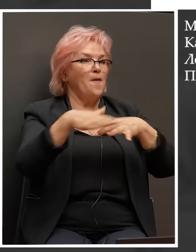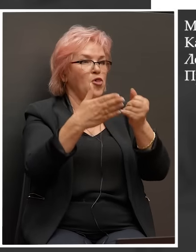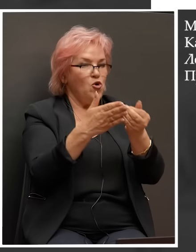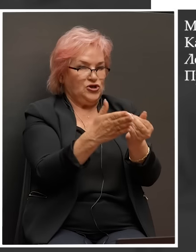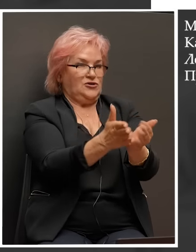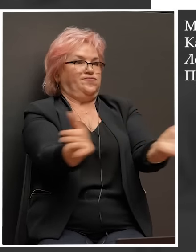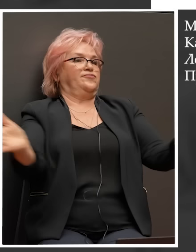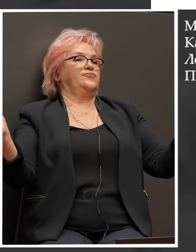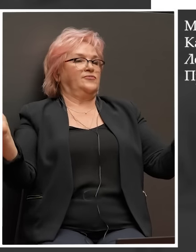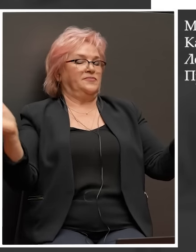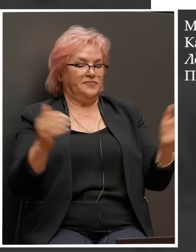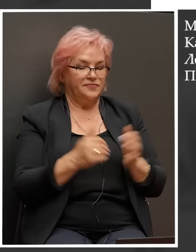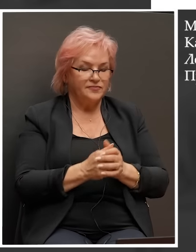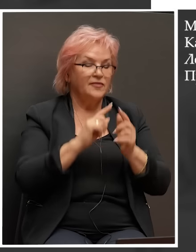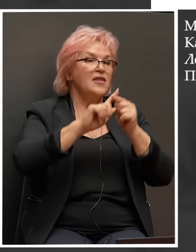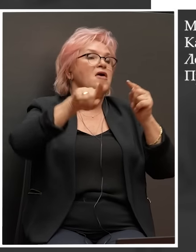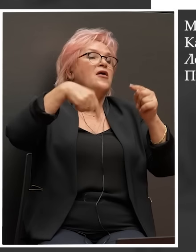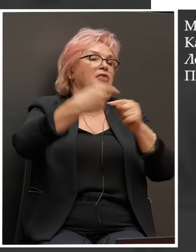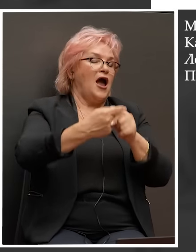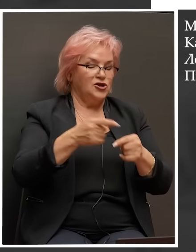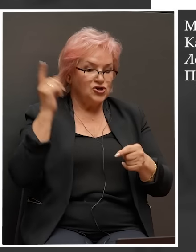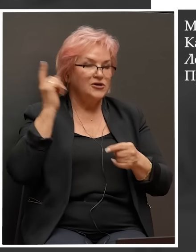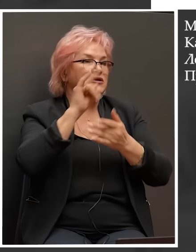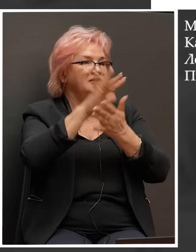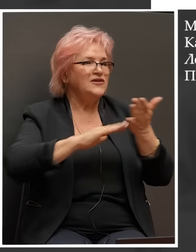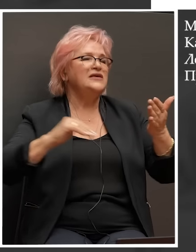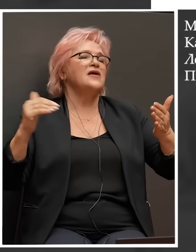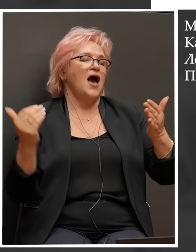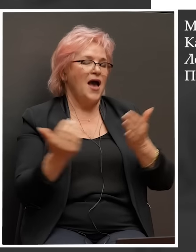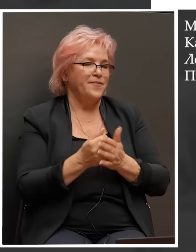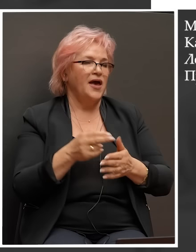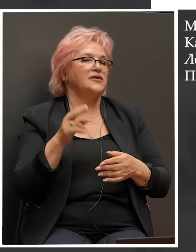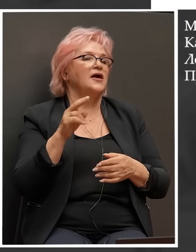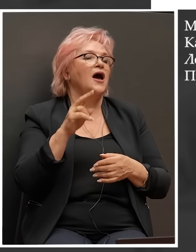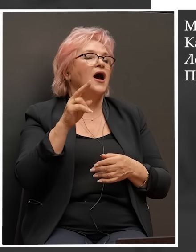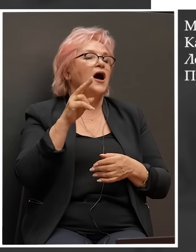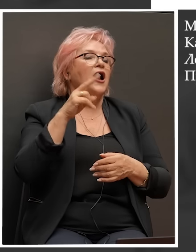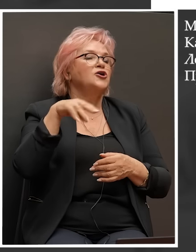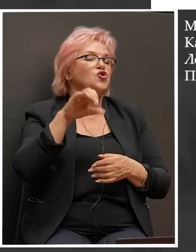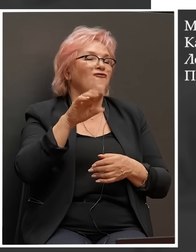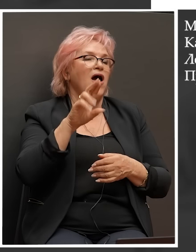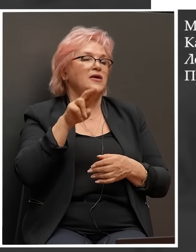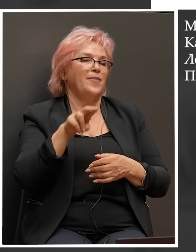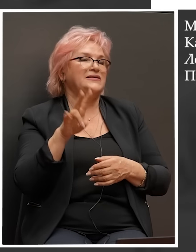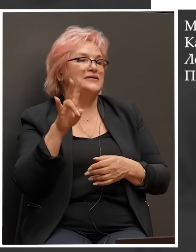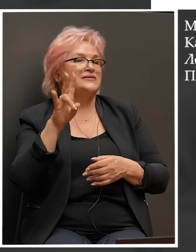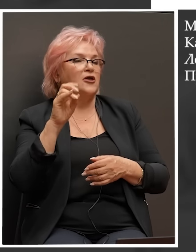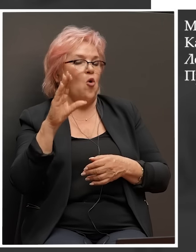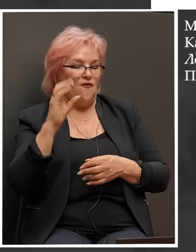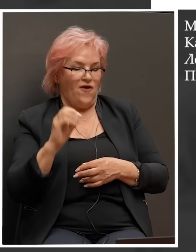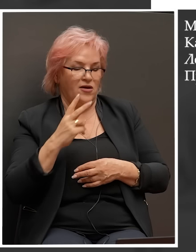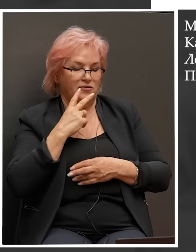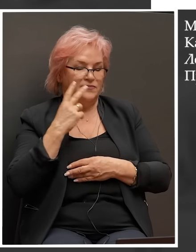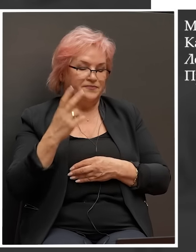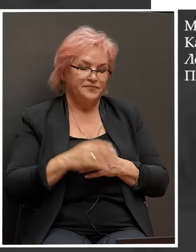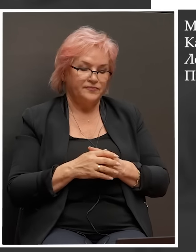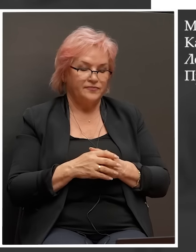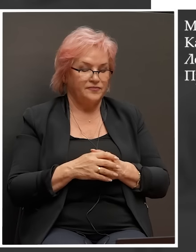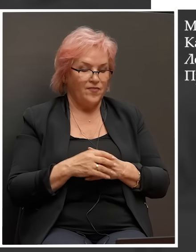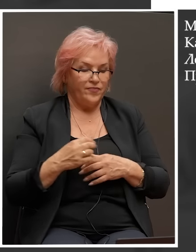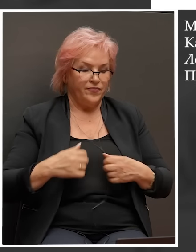вас. Дальше поехали. Тут, извините, опять вернемся к Джованни Баттиста Нолли. Я как-то совершенно не учла, что высоко экран, надо было,